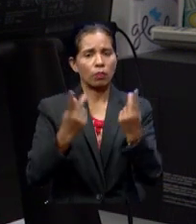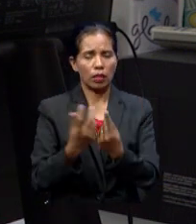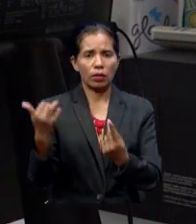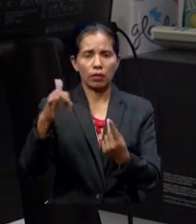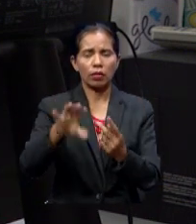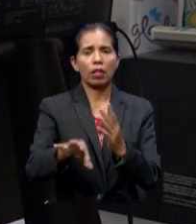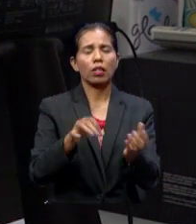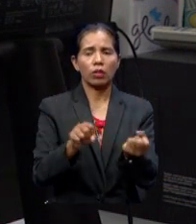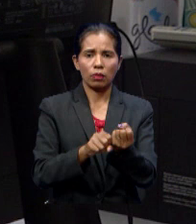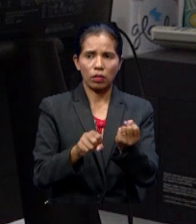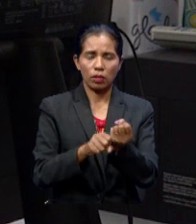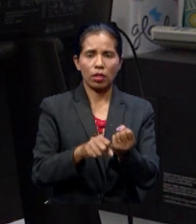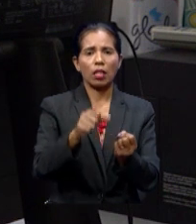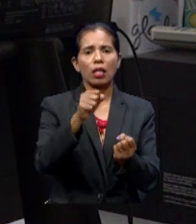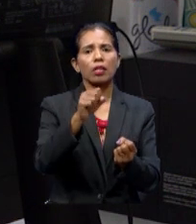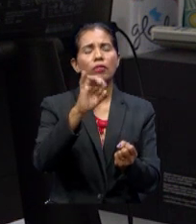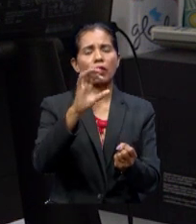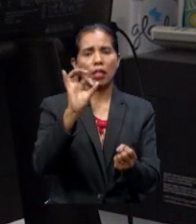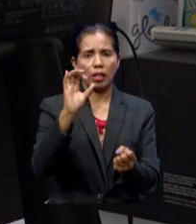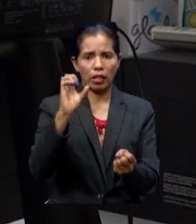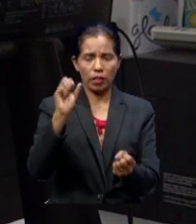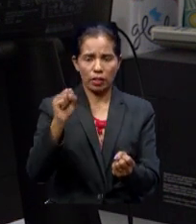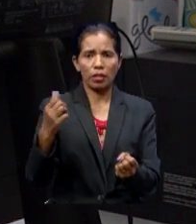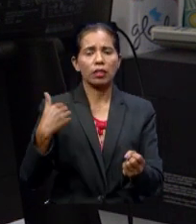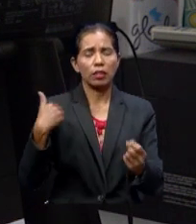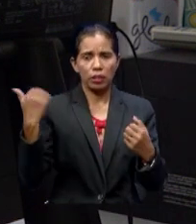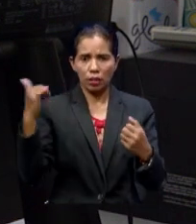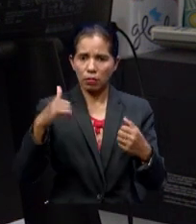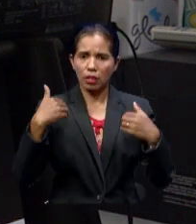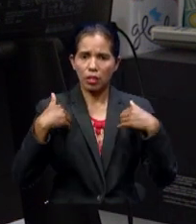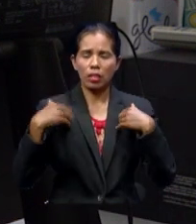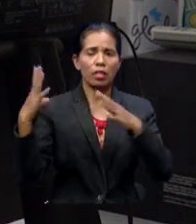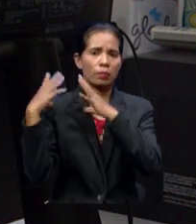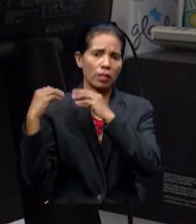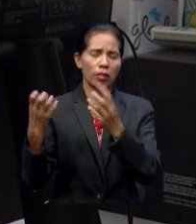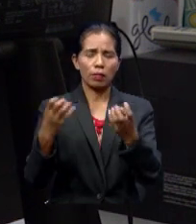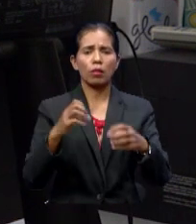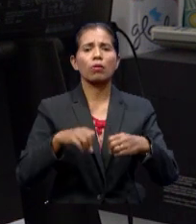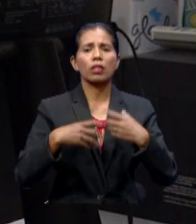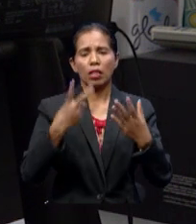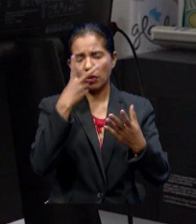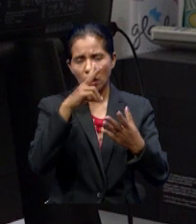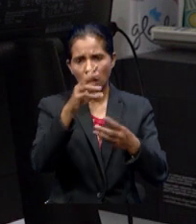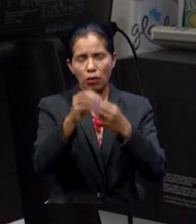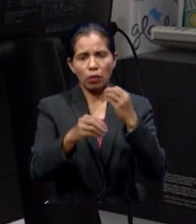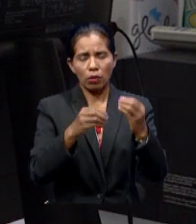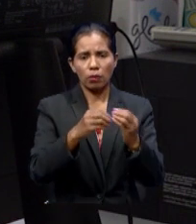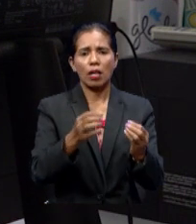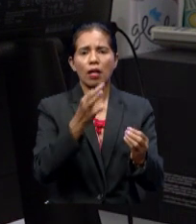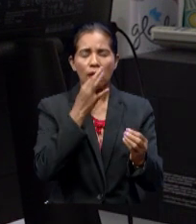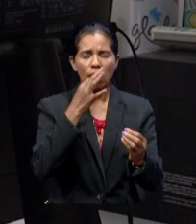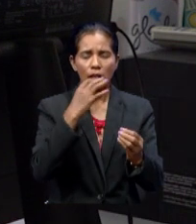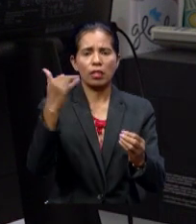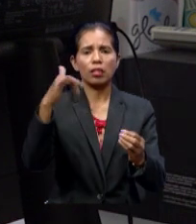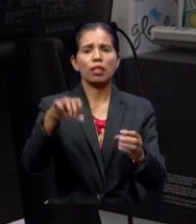tehetan apoyo mos usi ai faesa siramos ia experiencia barak lili kona ba insa to hari inspesan ba ia produk lagi hani ni bema